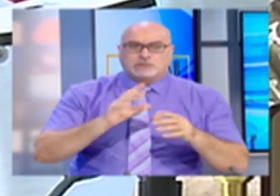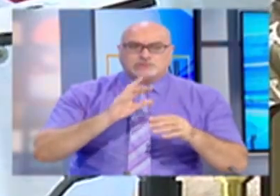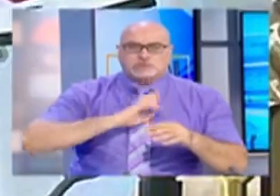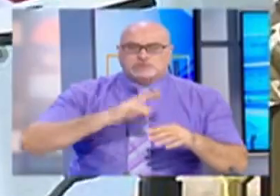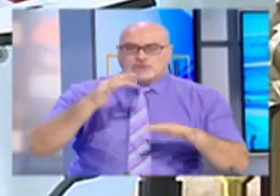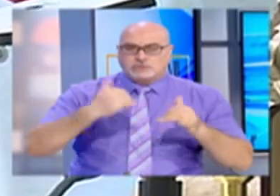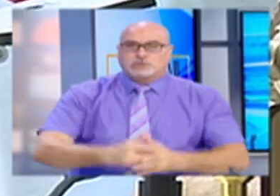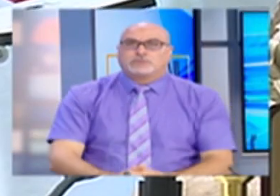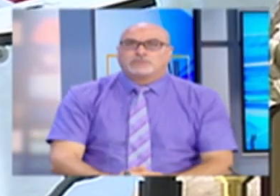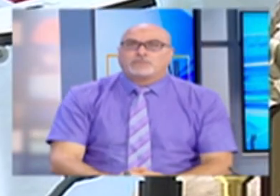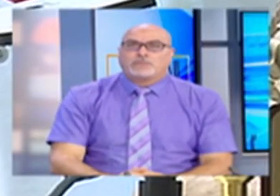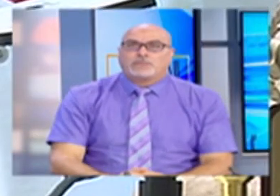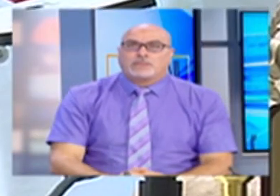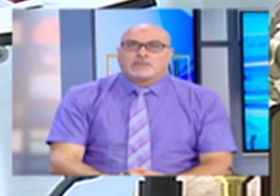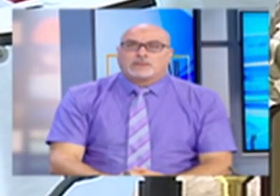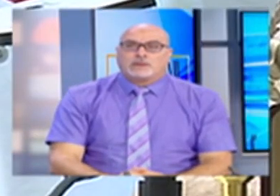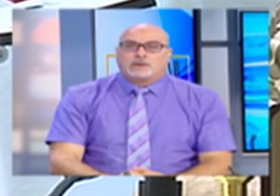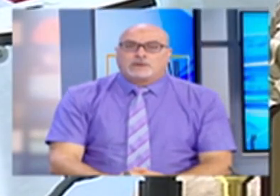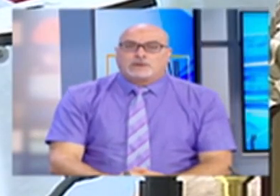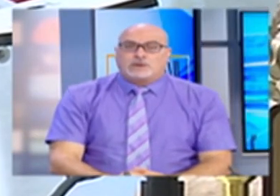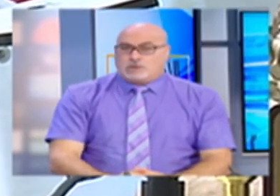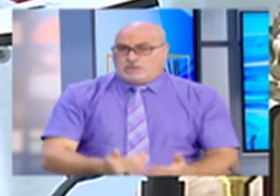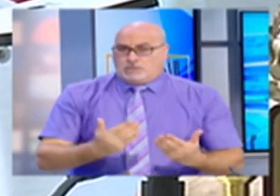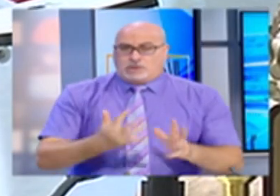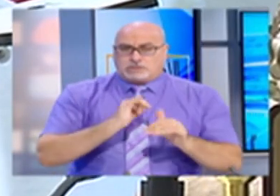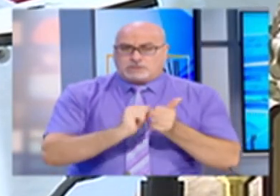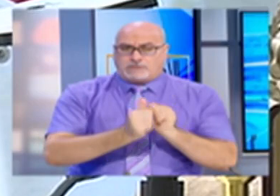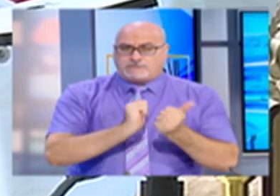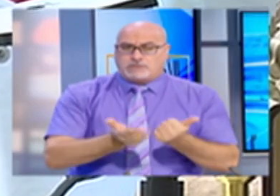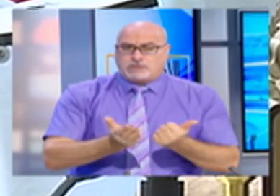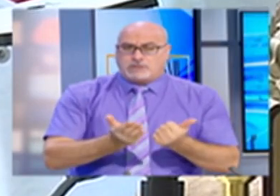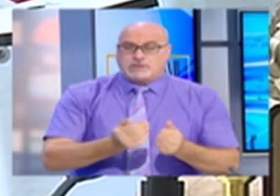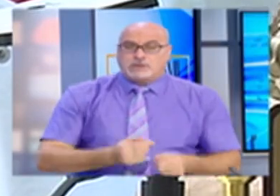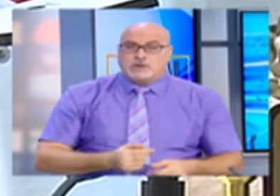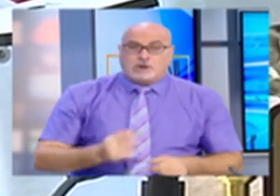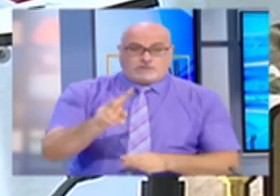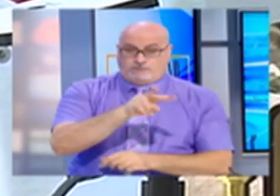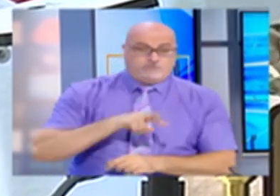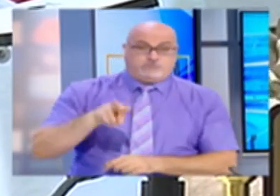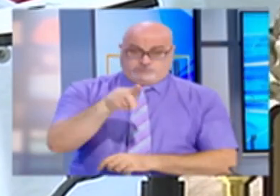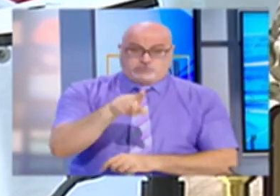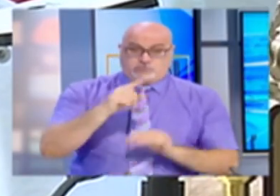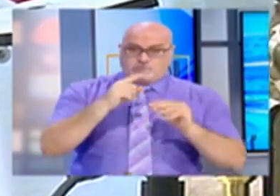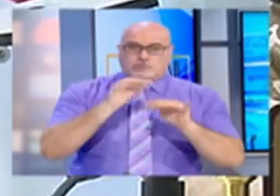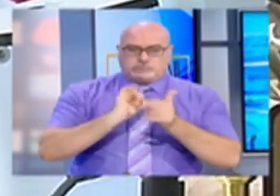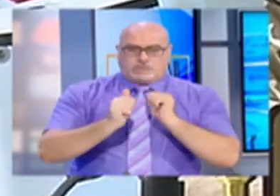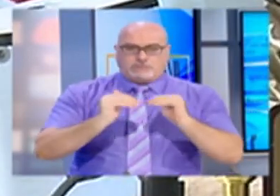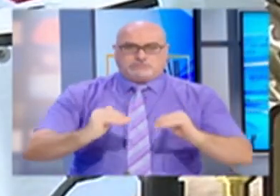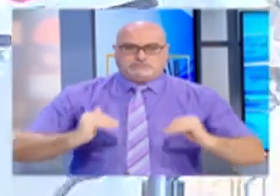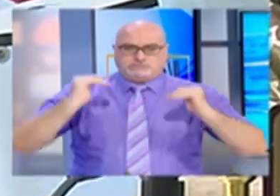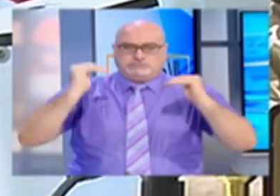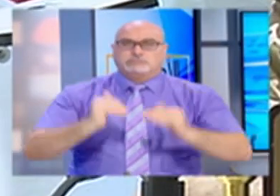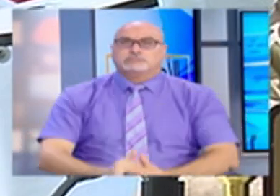هذا المنظور تتجلى طبيعة التحديات التي يتعين عليكم رفعها